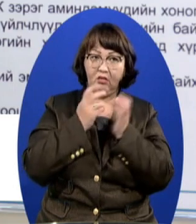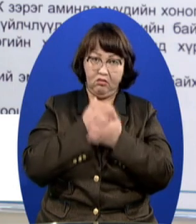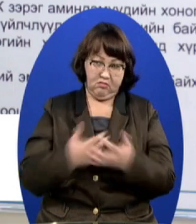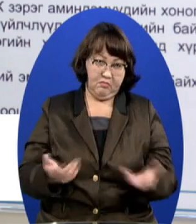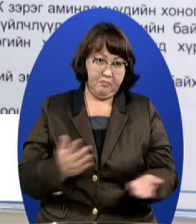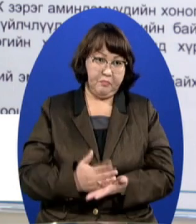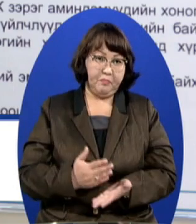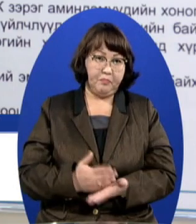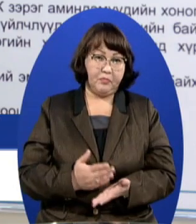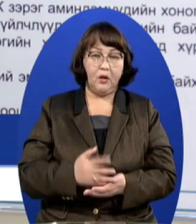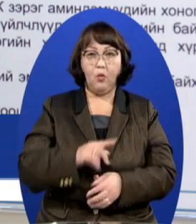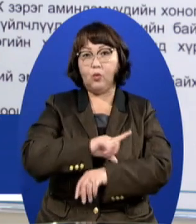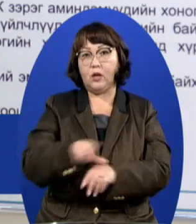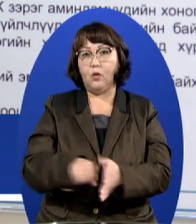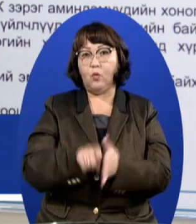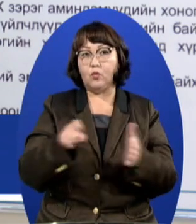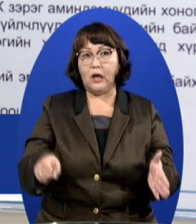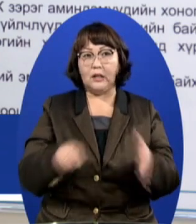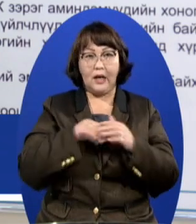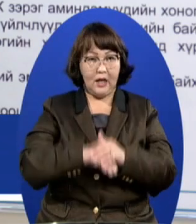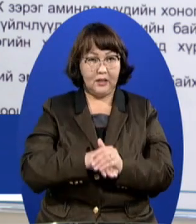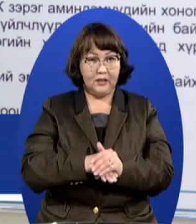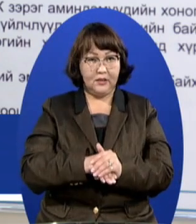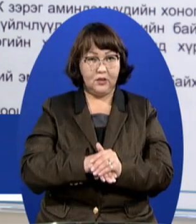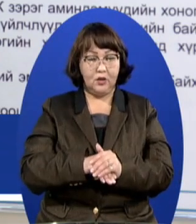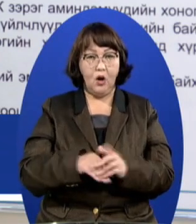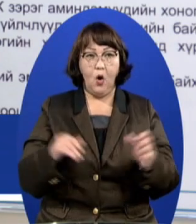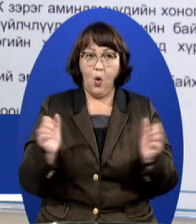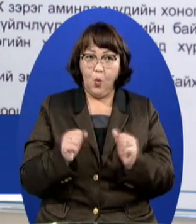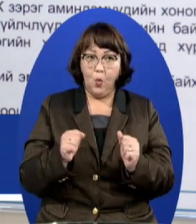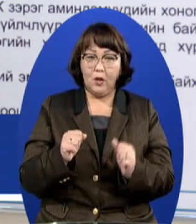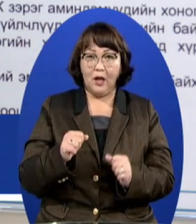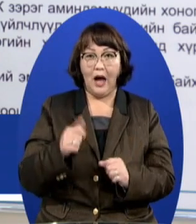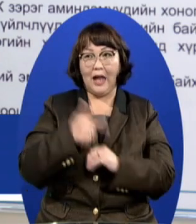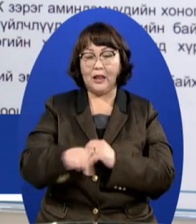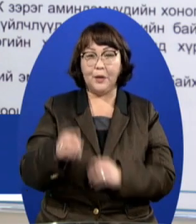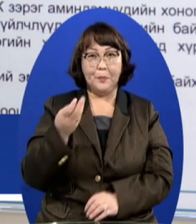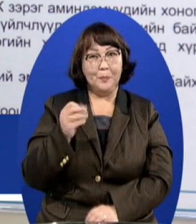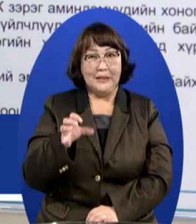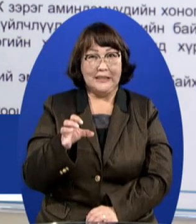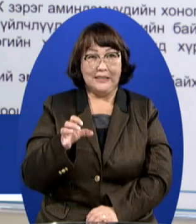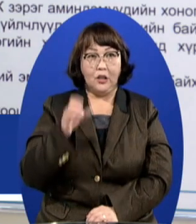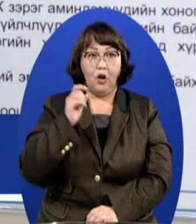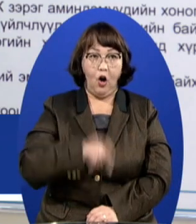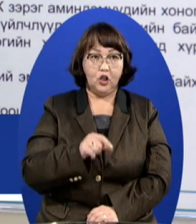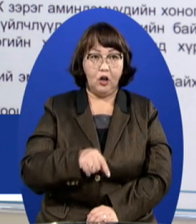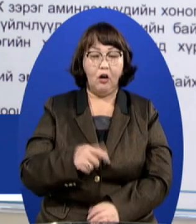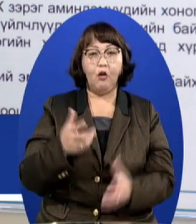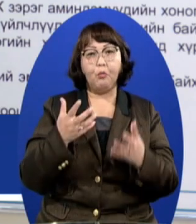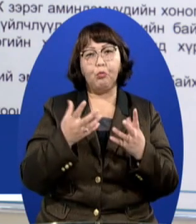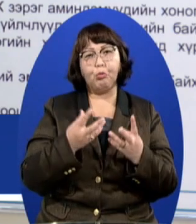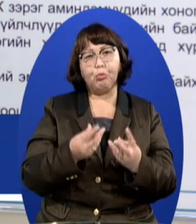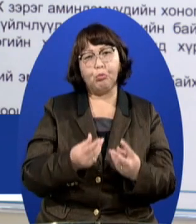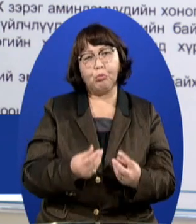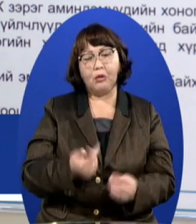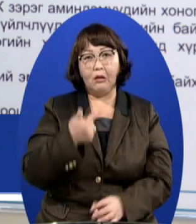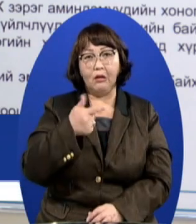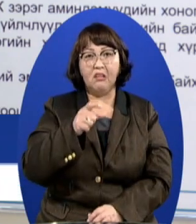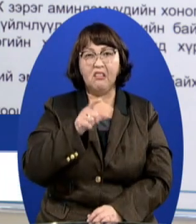Удаан хугацаагаар хадгалагдсан. Одоо ингээд өвөл хөлдсөн, одоо гисчихсэн. Ийм одоо